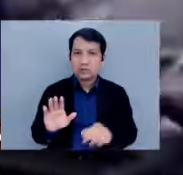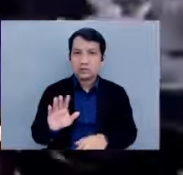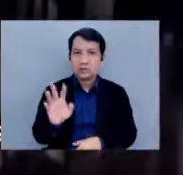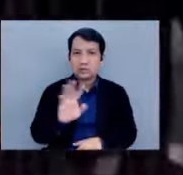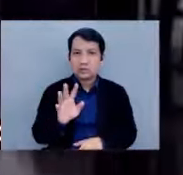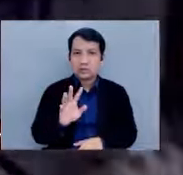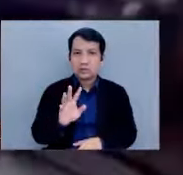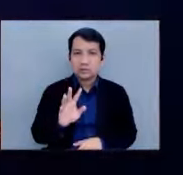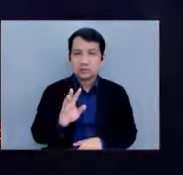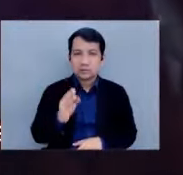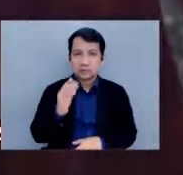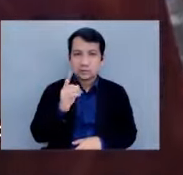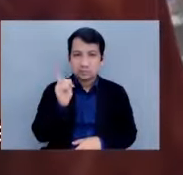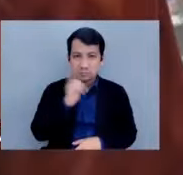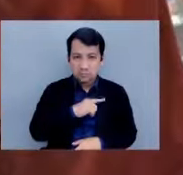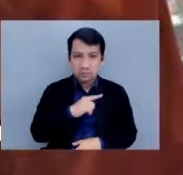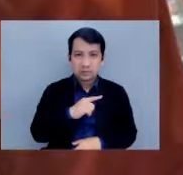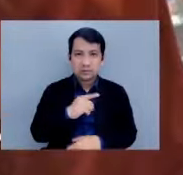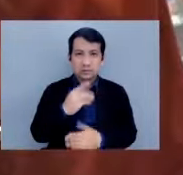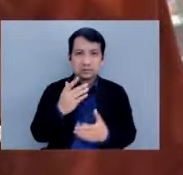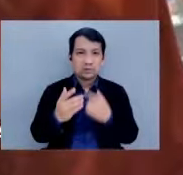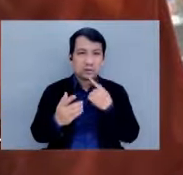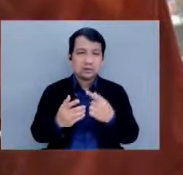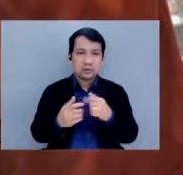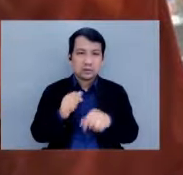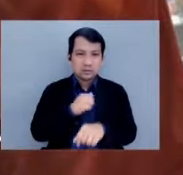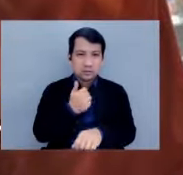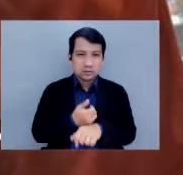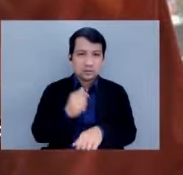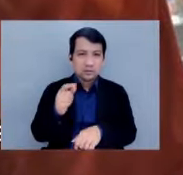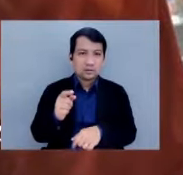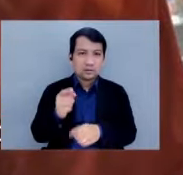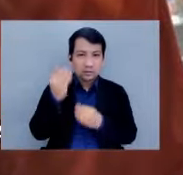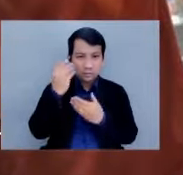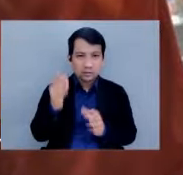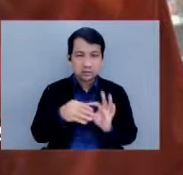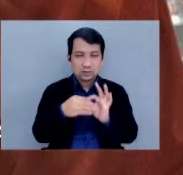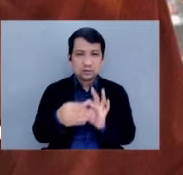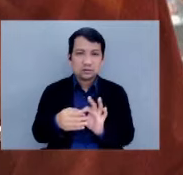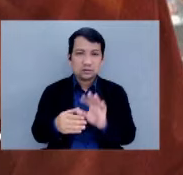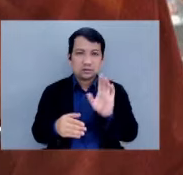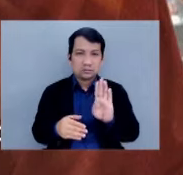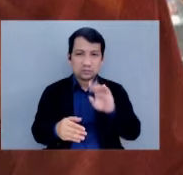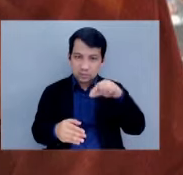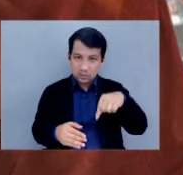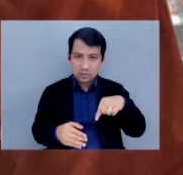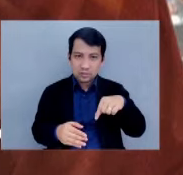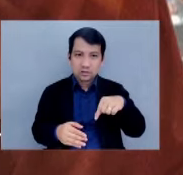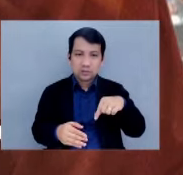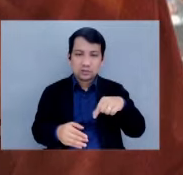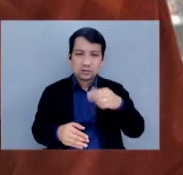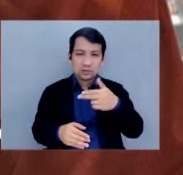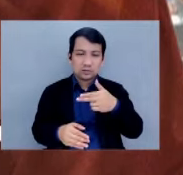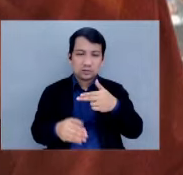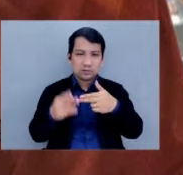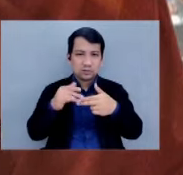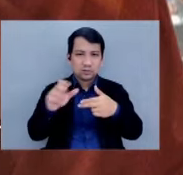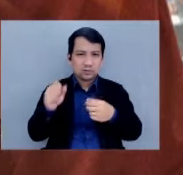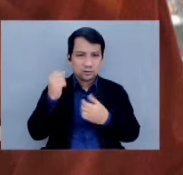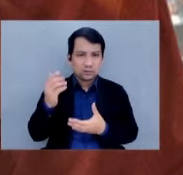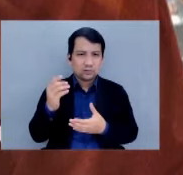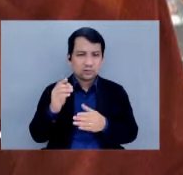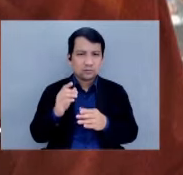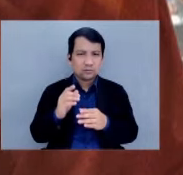papabudol dyan. Wala pong ganyang audition o pa-audition sa Batang Quiapo at High Street. At sa mga piling mall lang daw